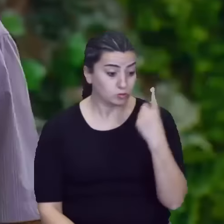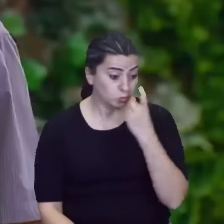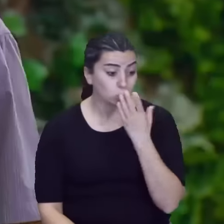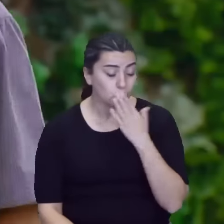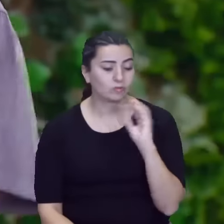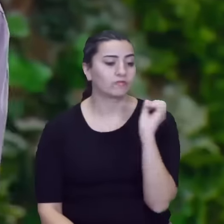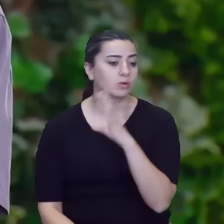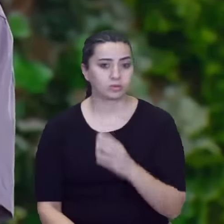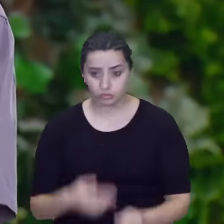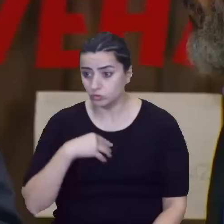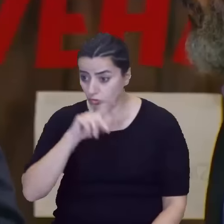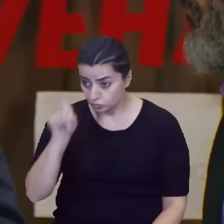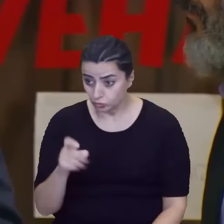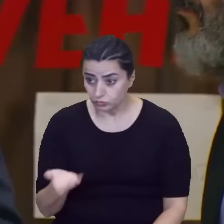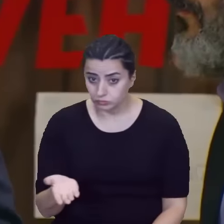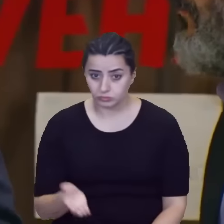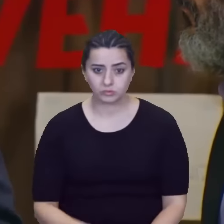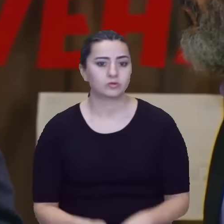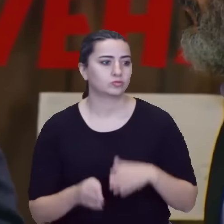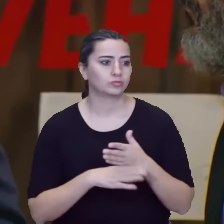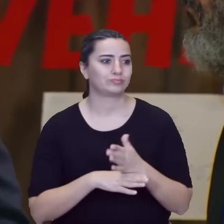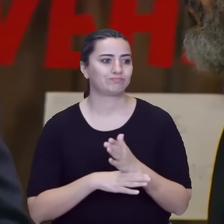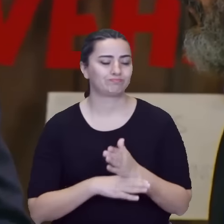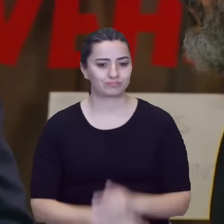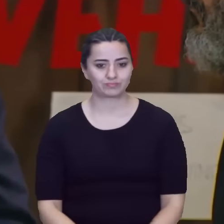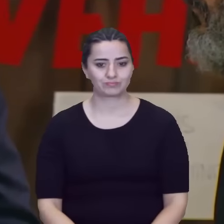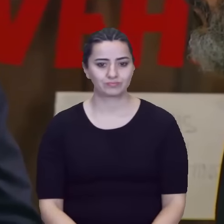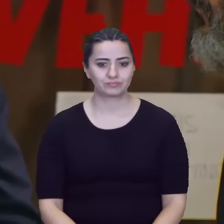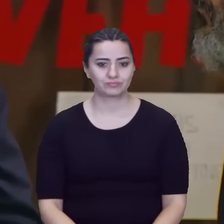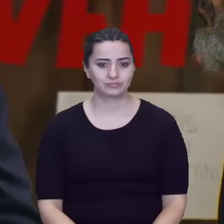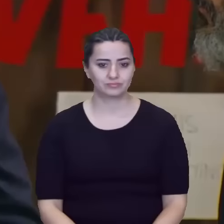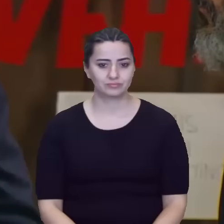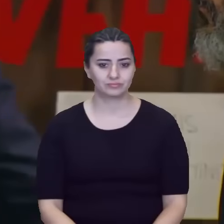verme. E, sorduk ya. Doğru. Doğru.